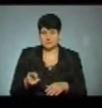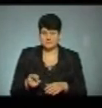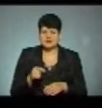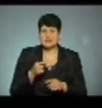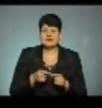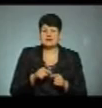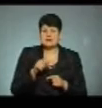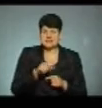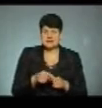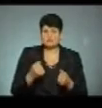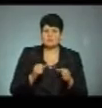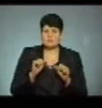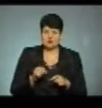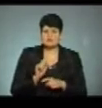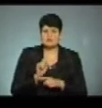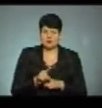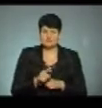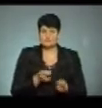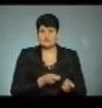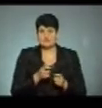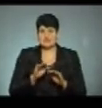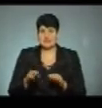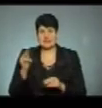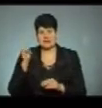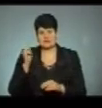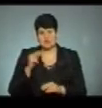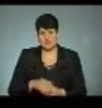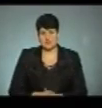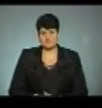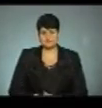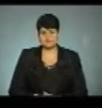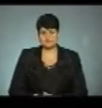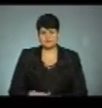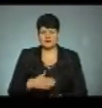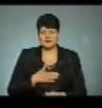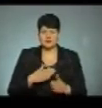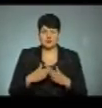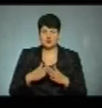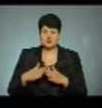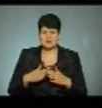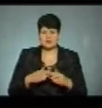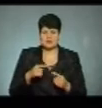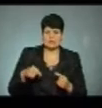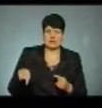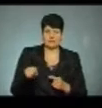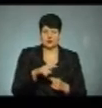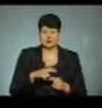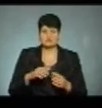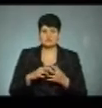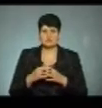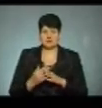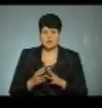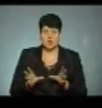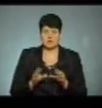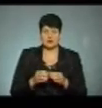словами, цей автомобіль батьки зможуть замовити, щоб завести дітей на навчання. Наші сусідні навколишні населені пункти і